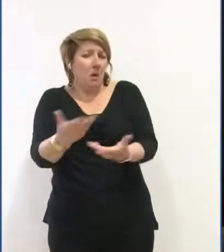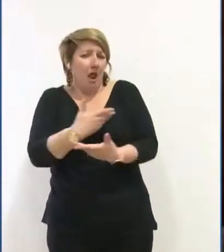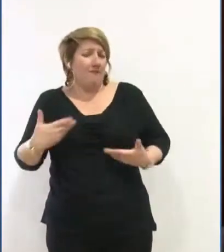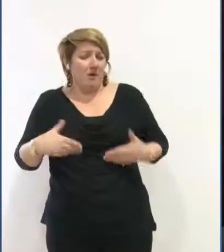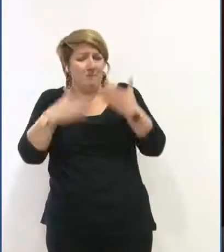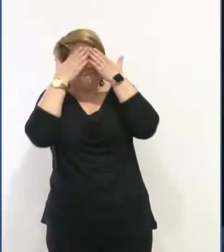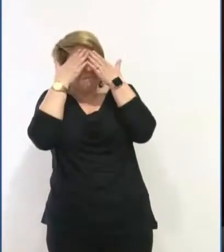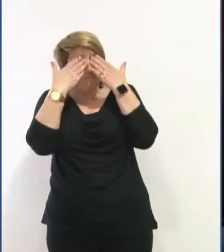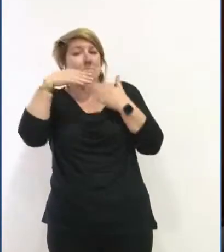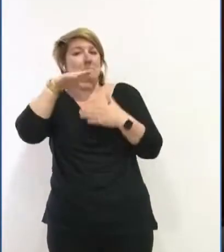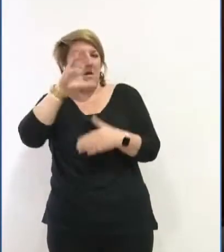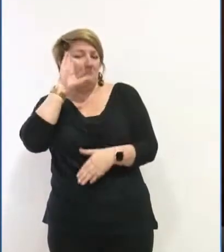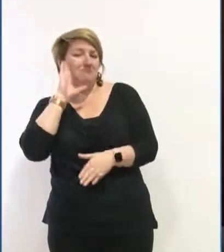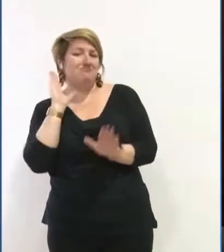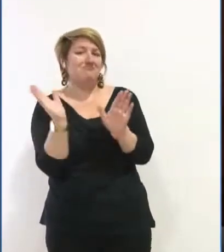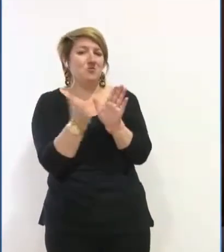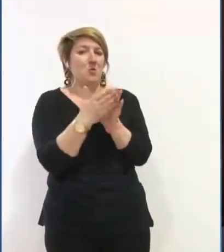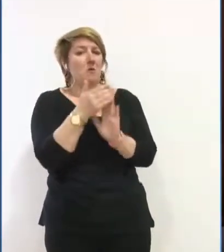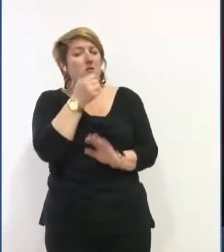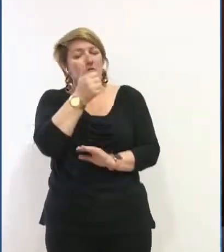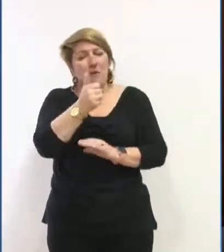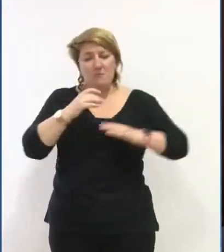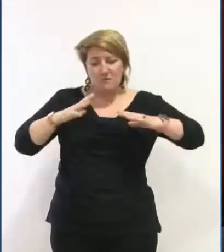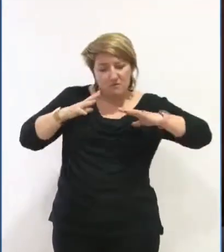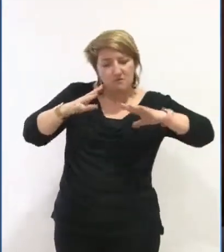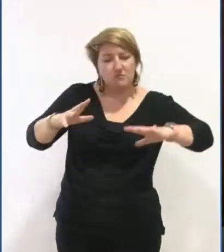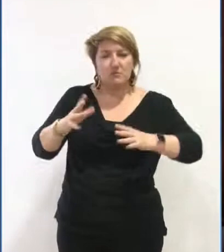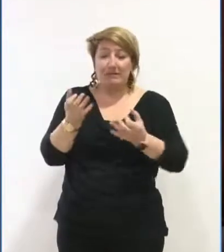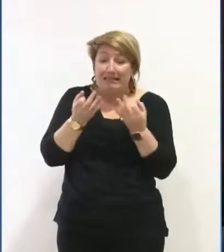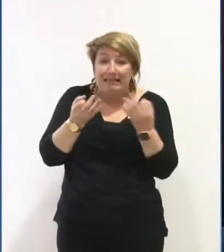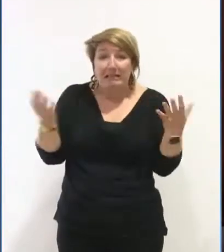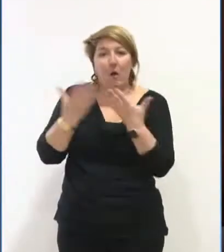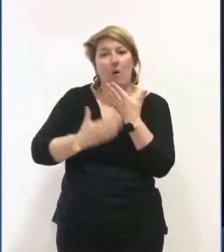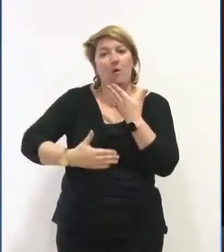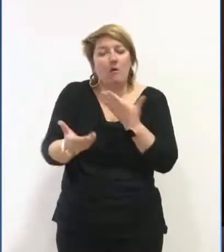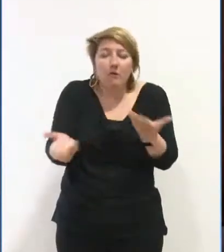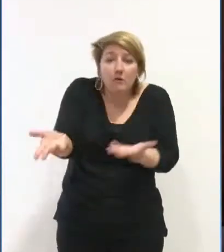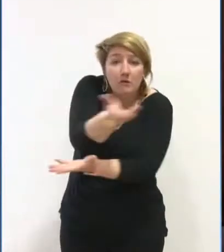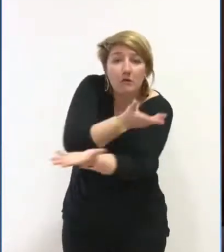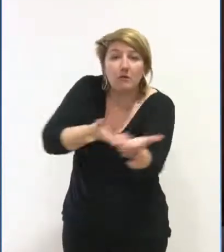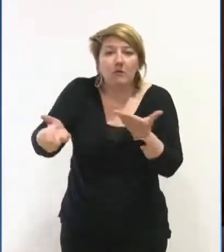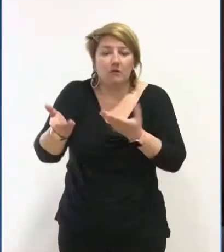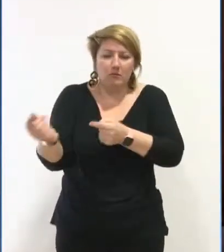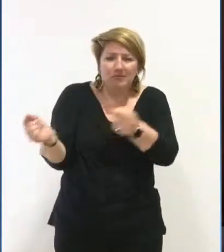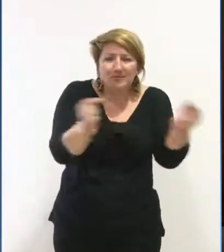de consacrer le temps nécessaire à un débat partagé, à un débat